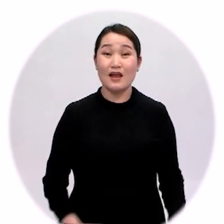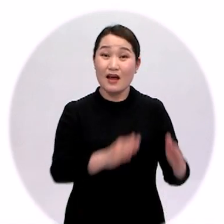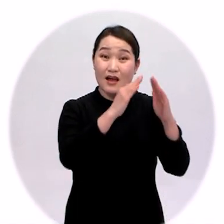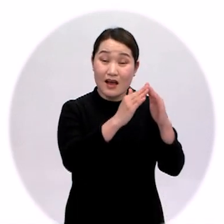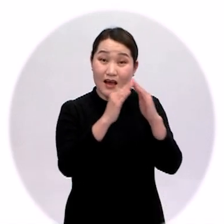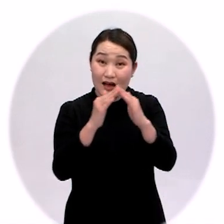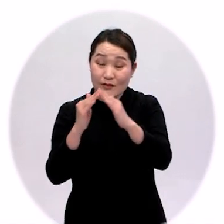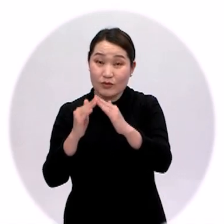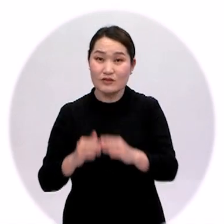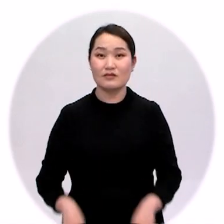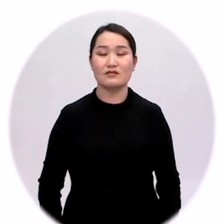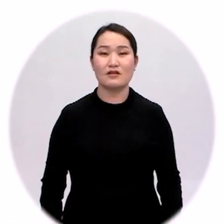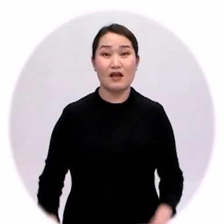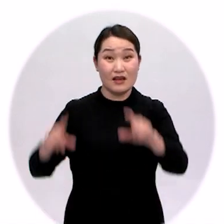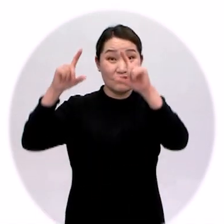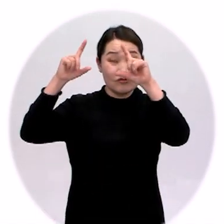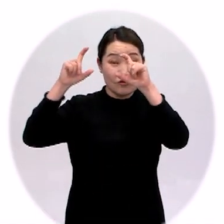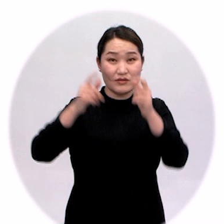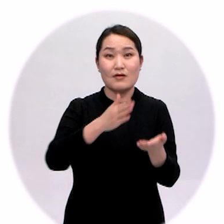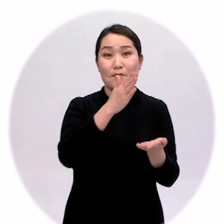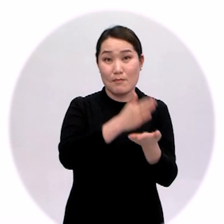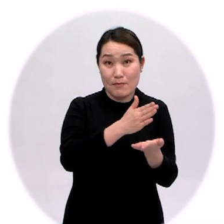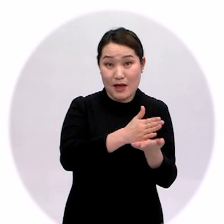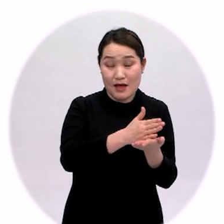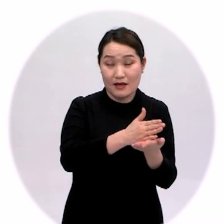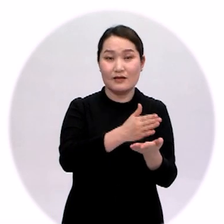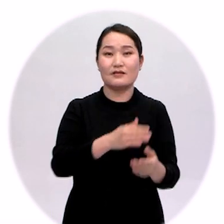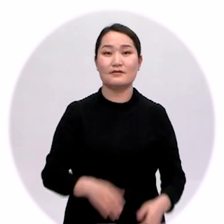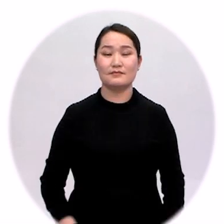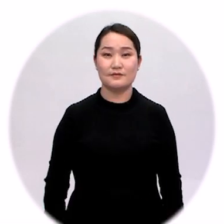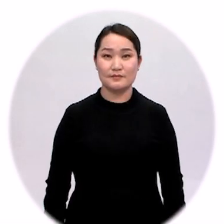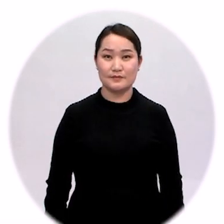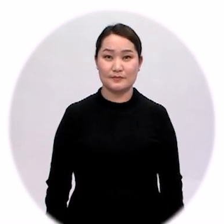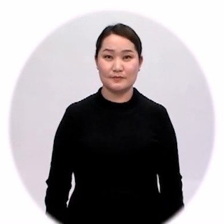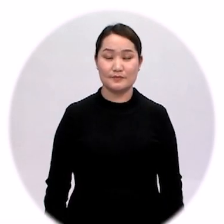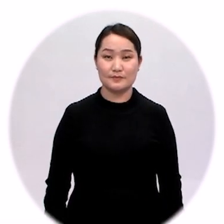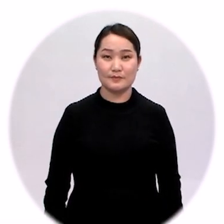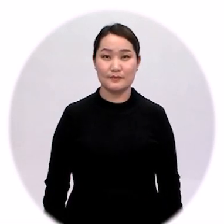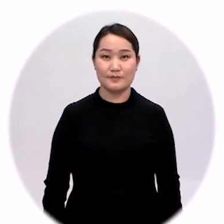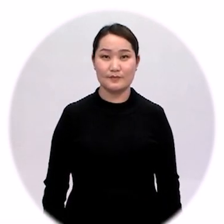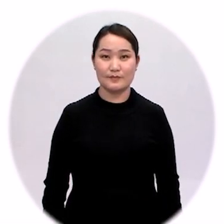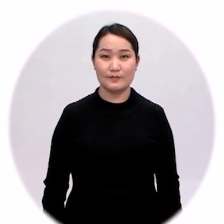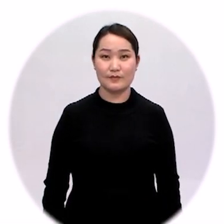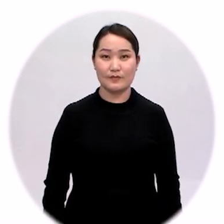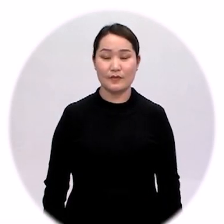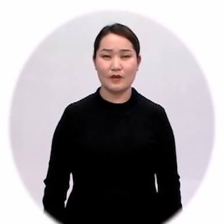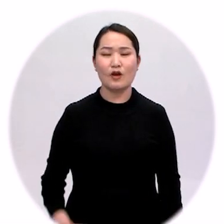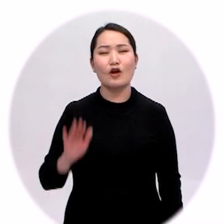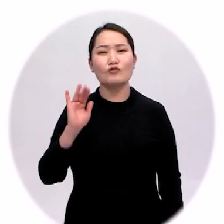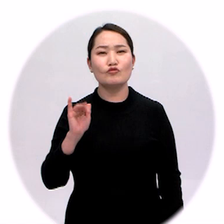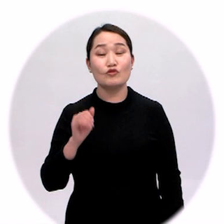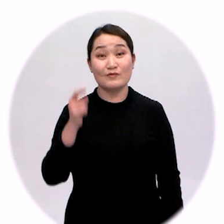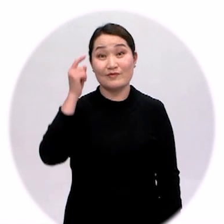Айл бүрт гэрэл зургийн цомог буюу фото альбом байдаг. Эндээс хүмүүс юуг